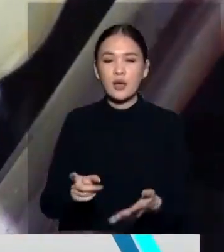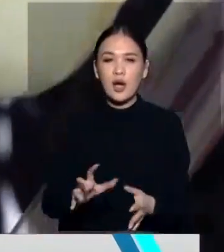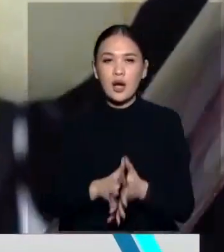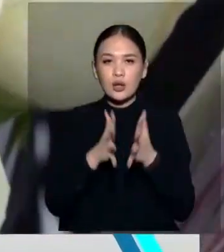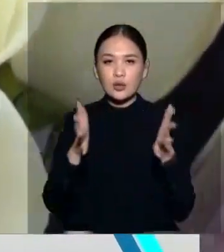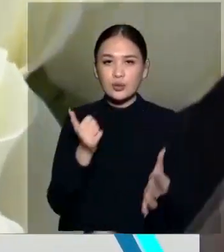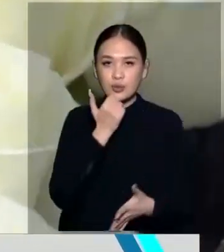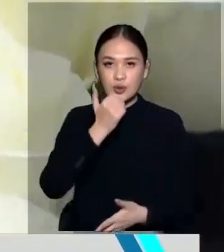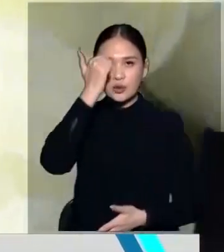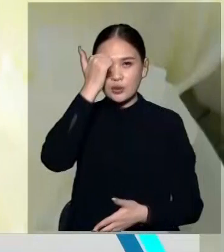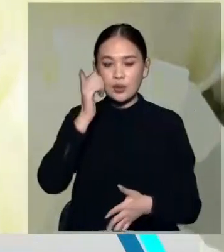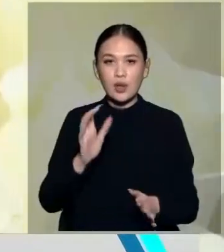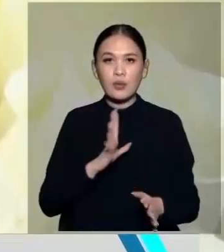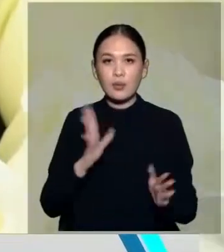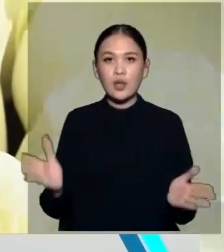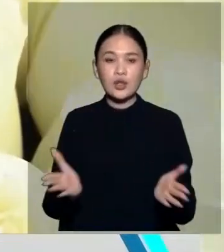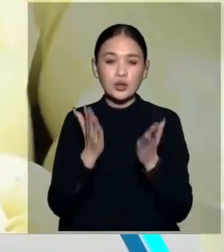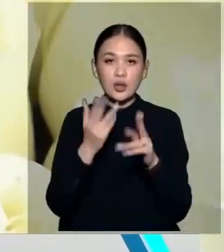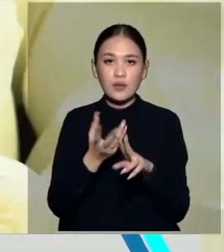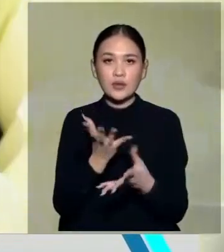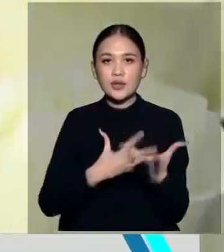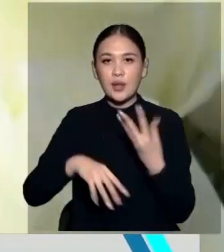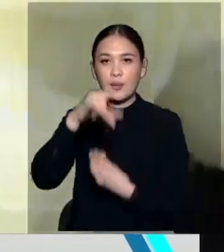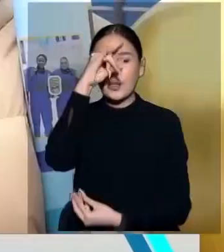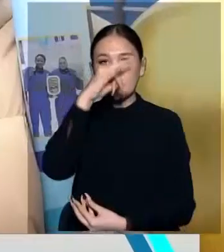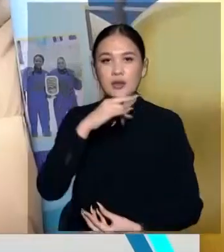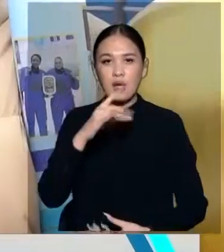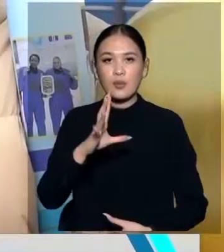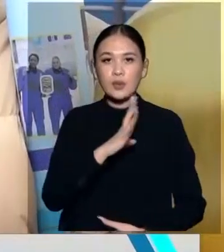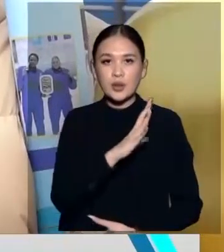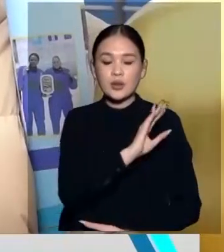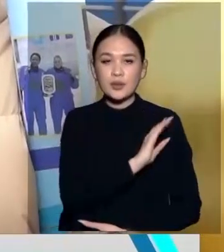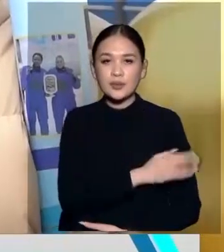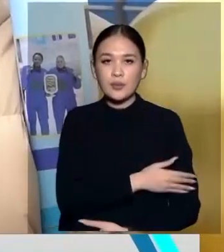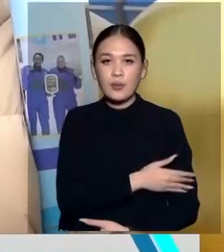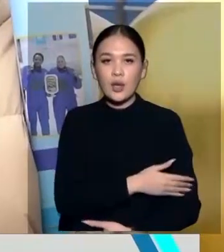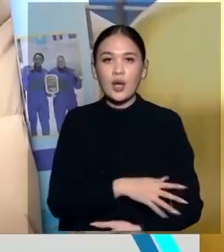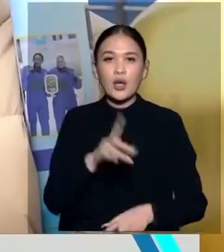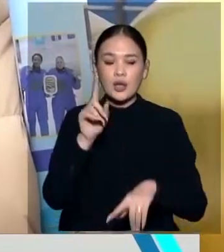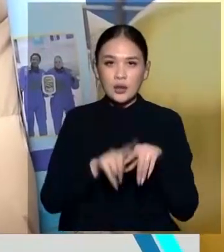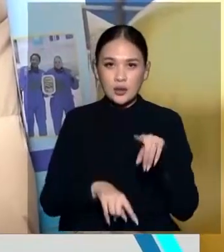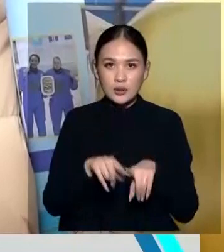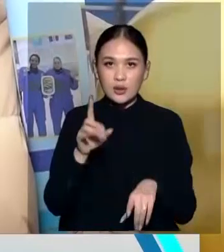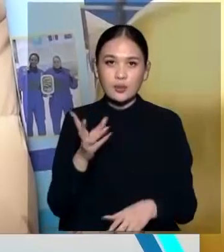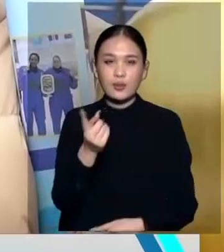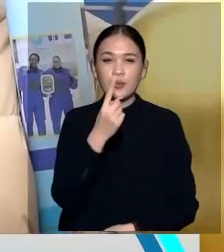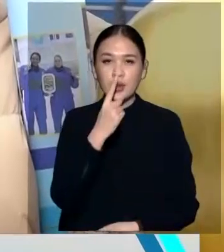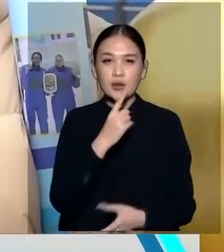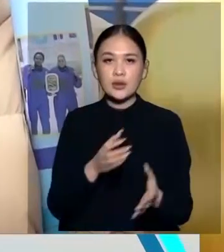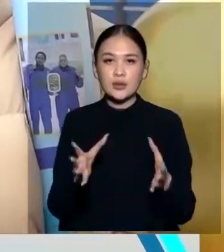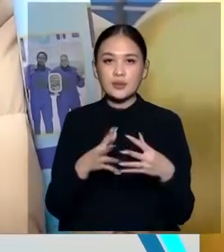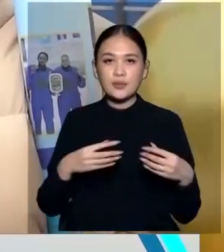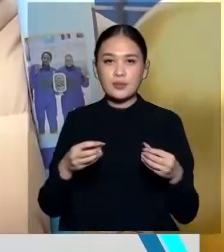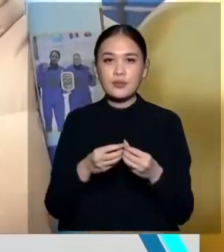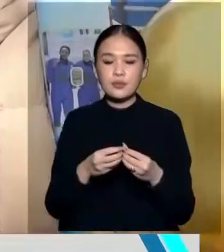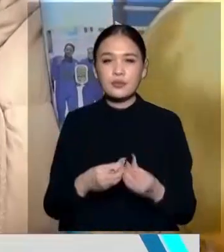огромное спасибо болельщикам, всем казахстанцам, которые болели за нас, нашим родным, близким.